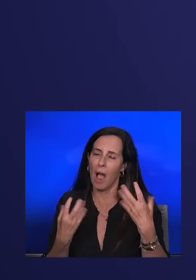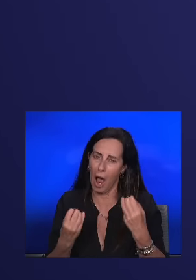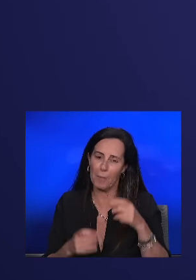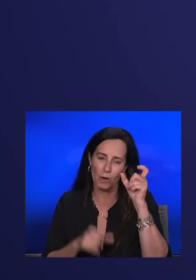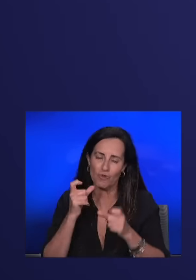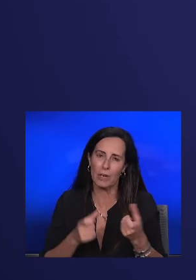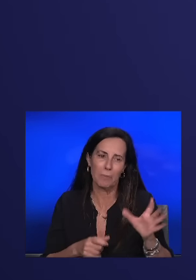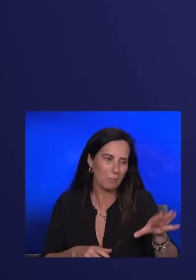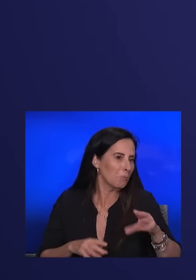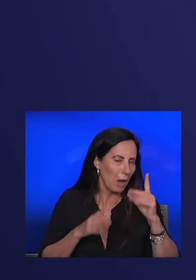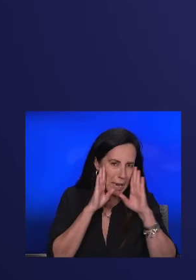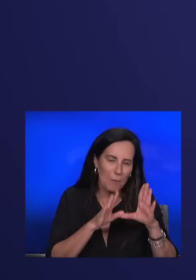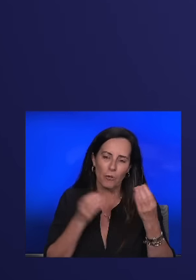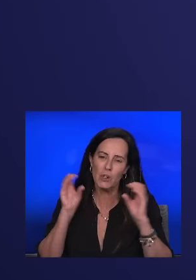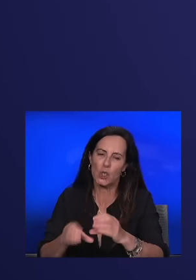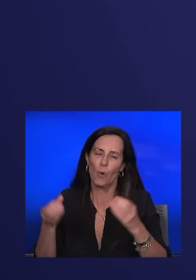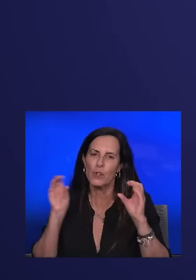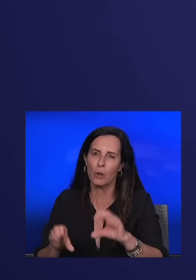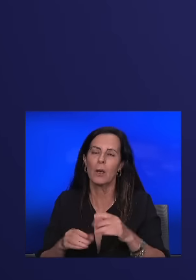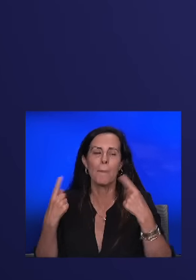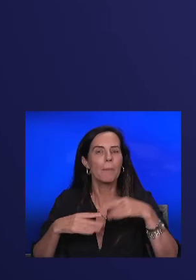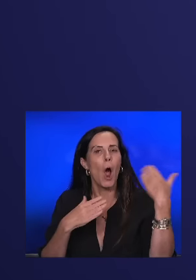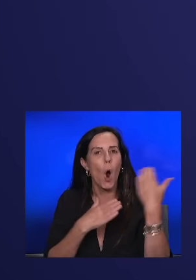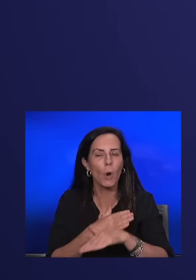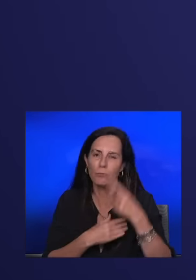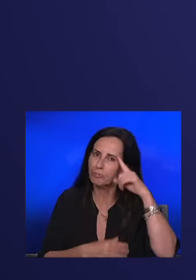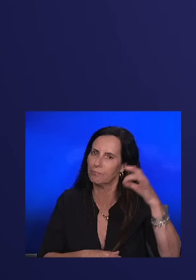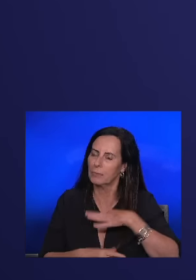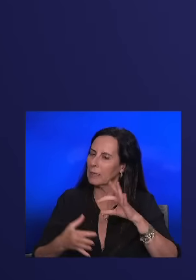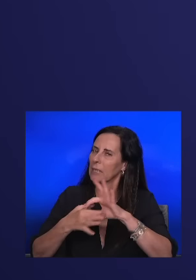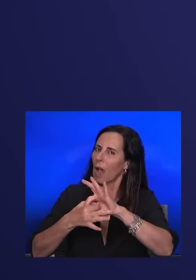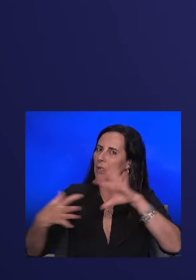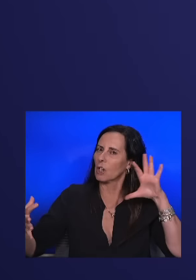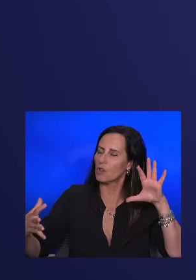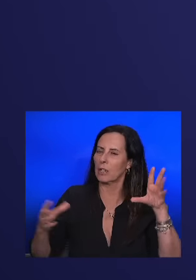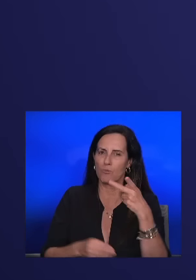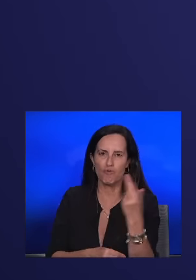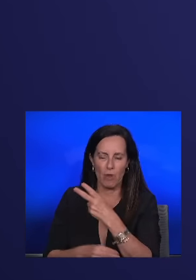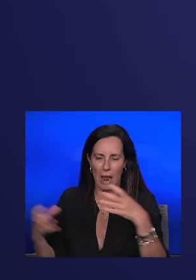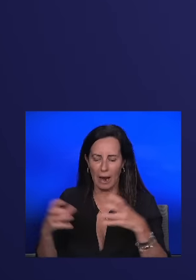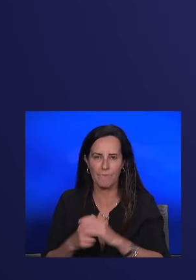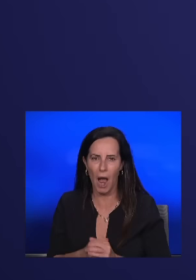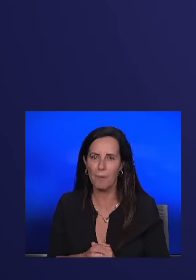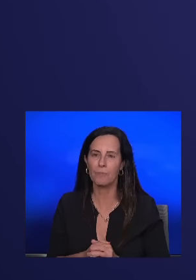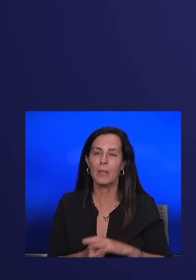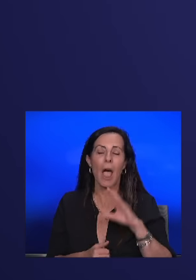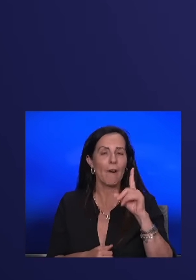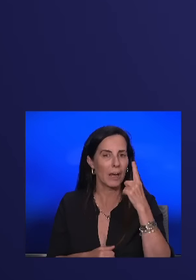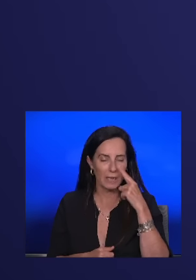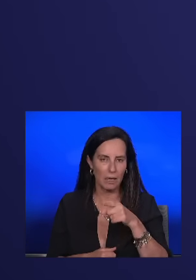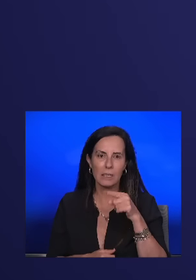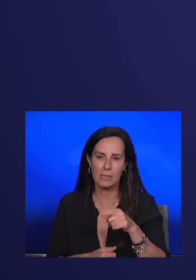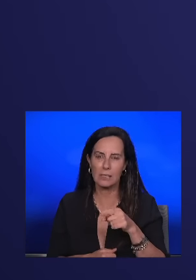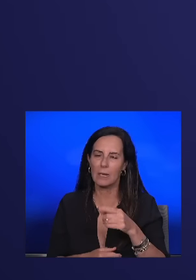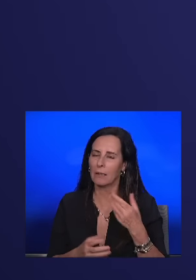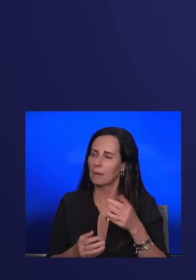משקיעים גם כן שמו כסף, והוא אומר ככה: בימים האחרונים ביוזמתי ניתקתי את הקשר עם מישל טרוני ודניס צ'רקוב. עם זאת נראה כי מדובר במסע